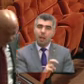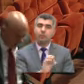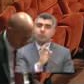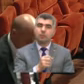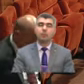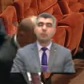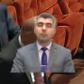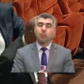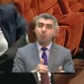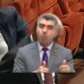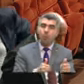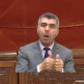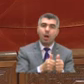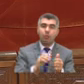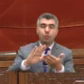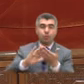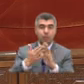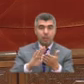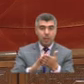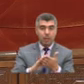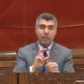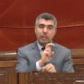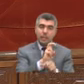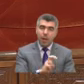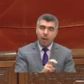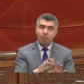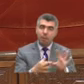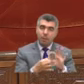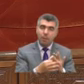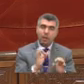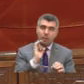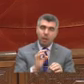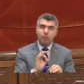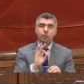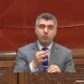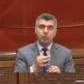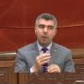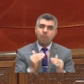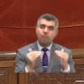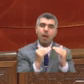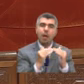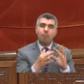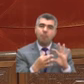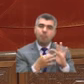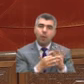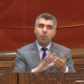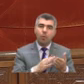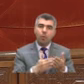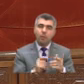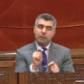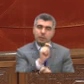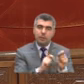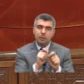كنقوم بمواكبة التعاونيات للحصول على القروض بتنسيق مع المؤسسات البنكية المعنية، ووضعنا بوابة